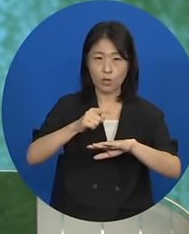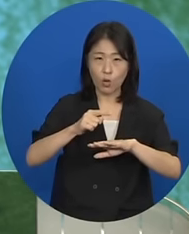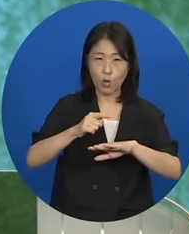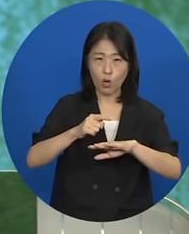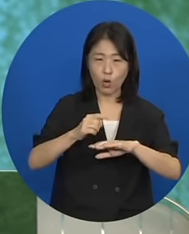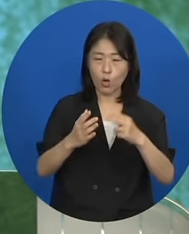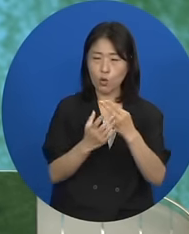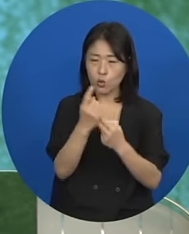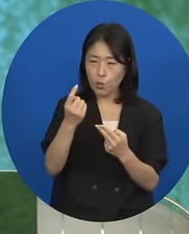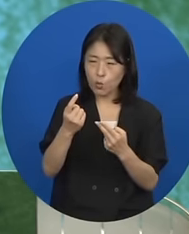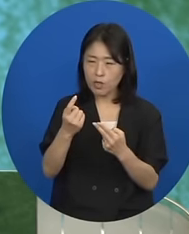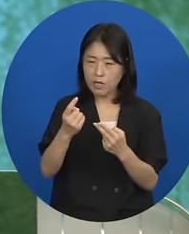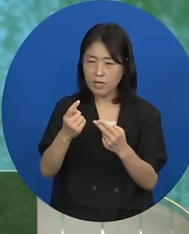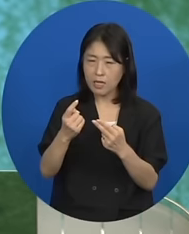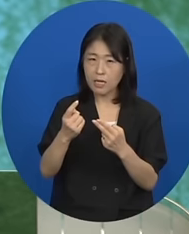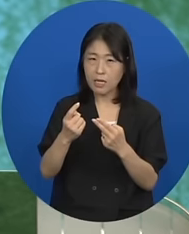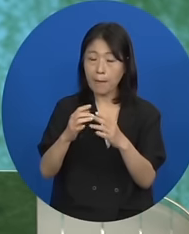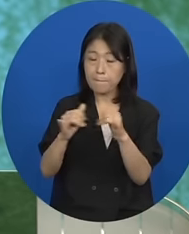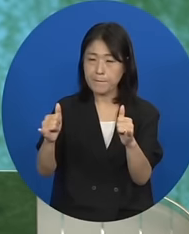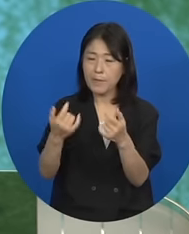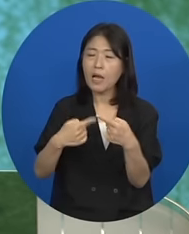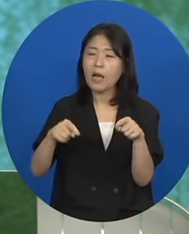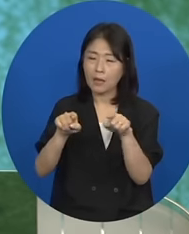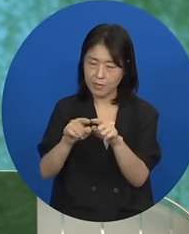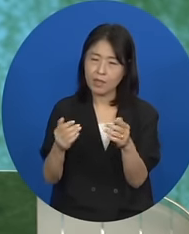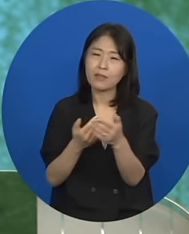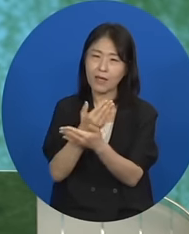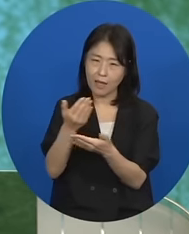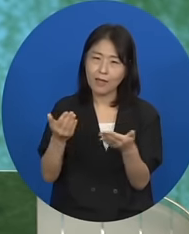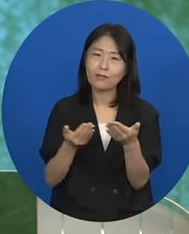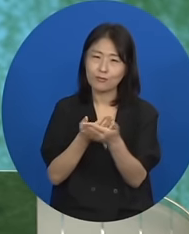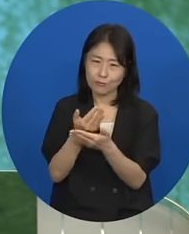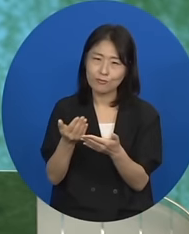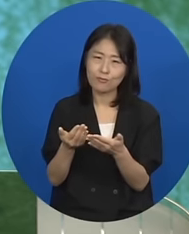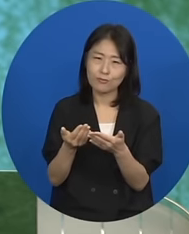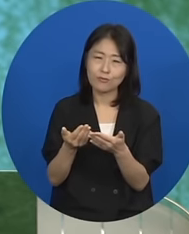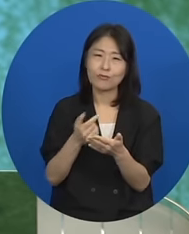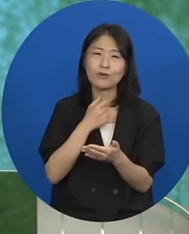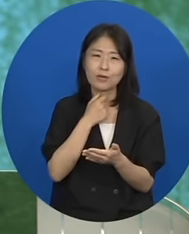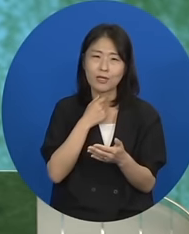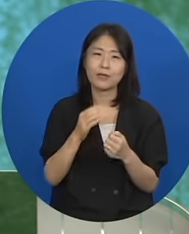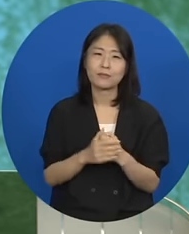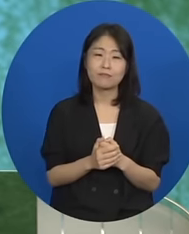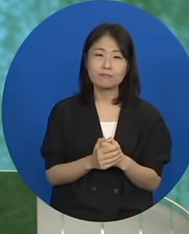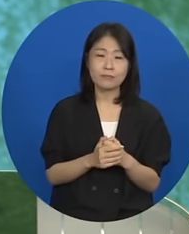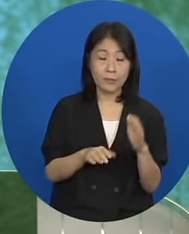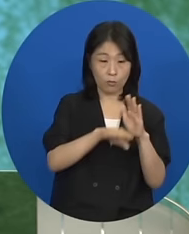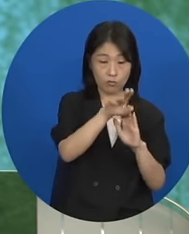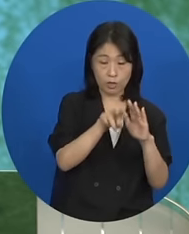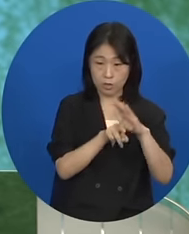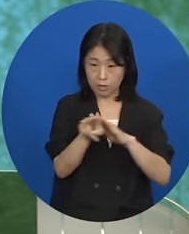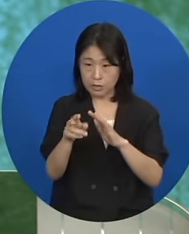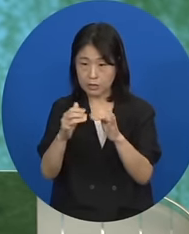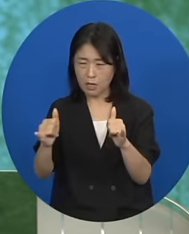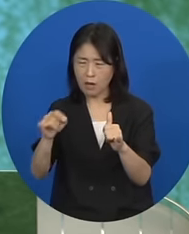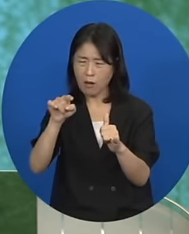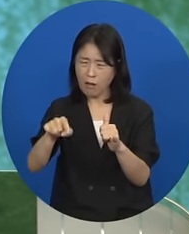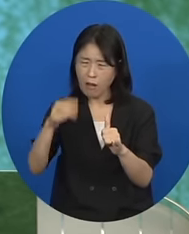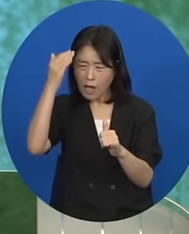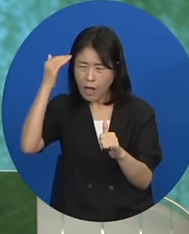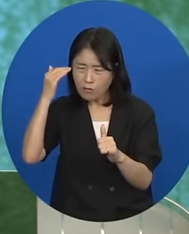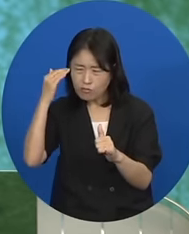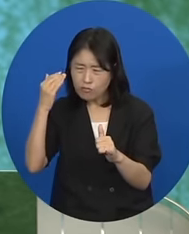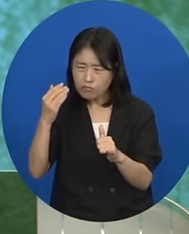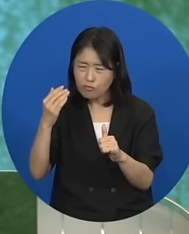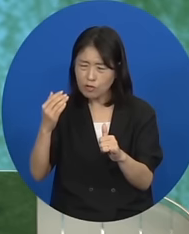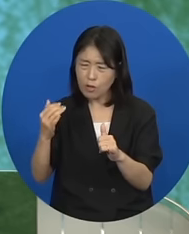하나님이 정해주신 날 같습니다 여러분 일들이 한국에 와서 얼마나 고통스럽게 힘겹게 살아가는지 아십니까 사실 우리가 한